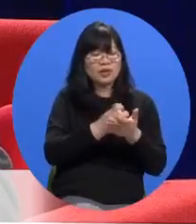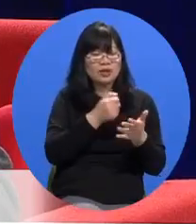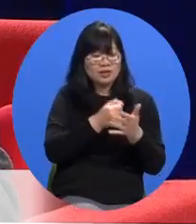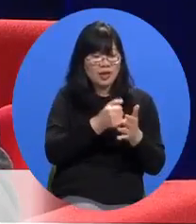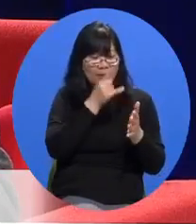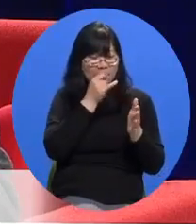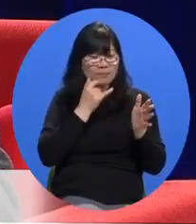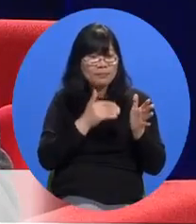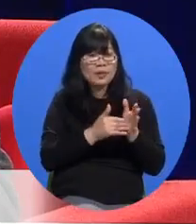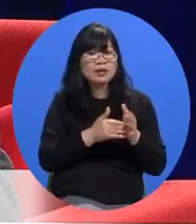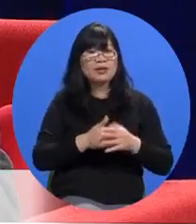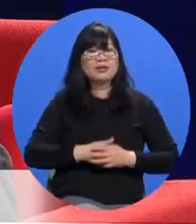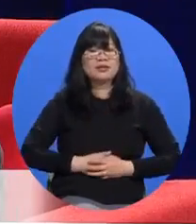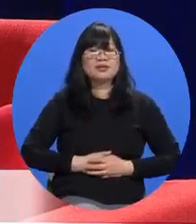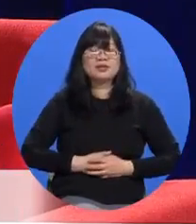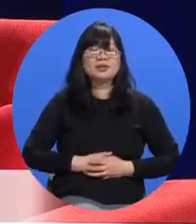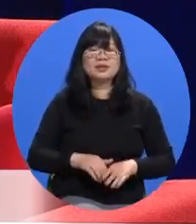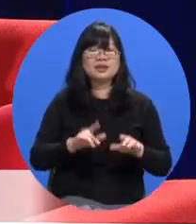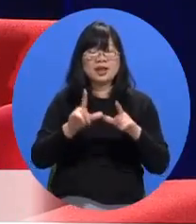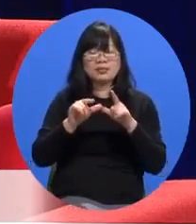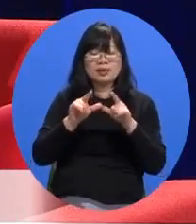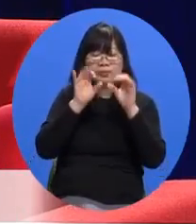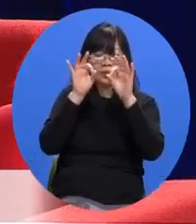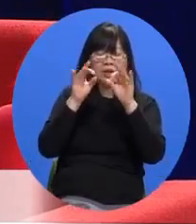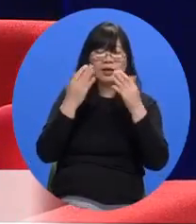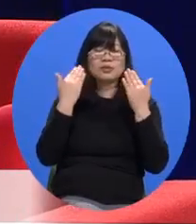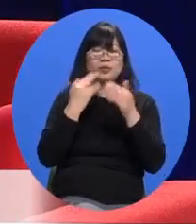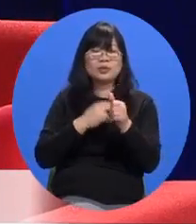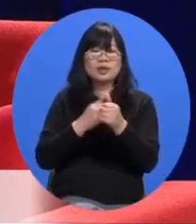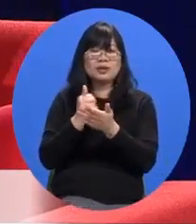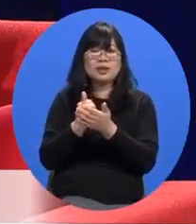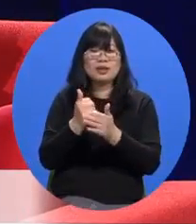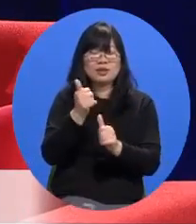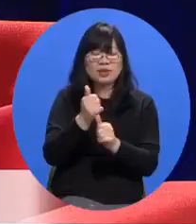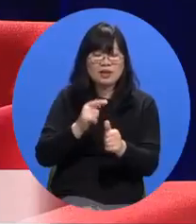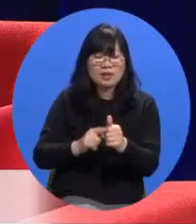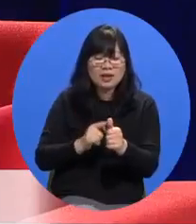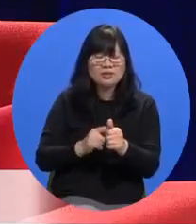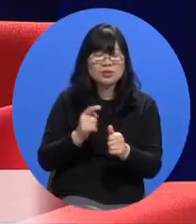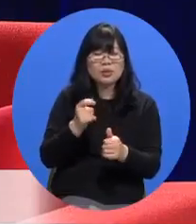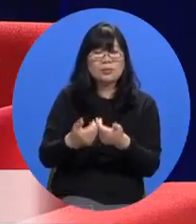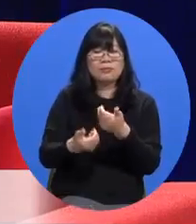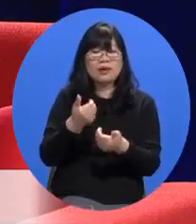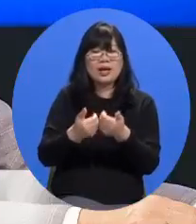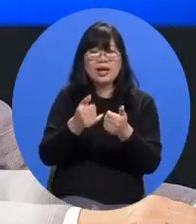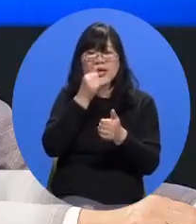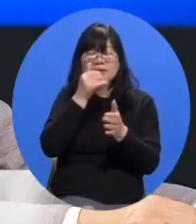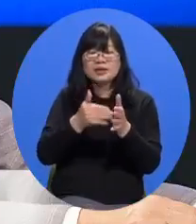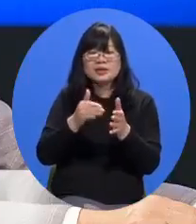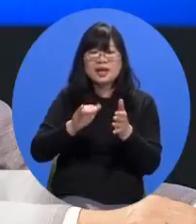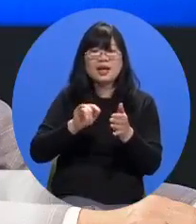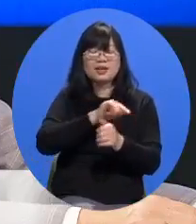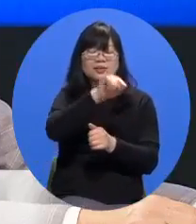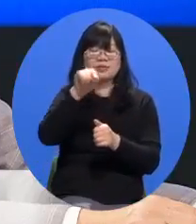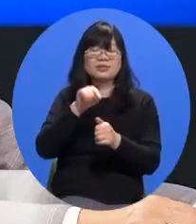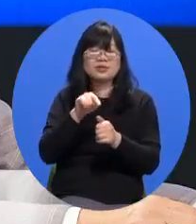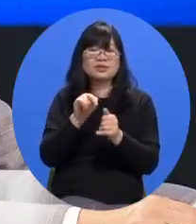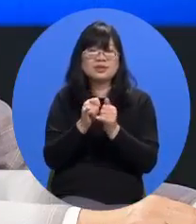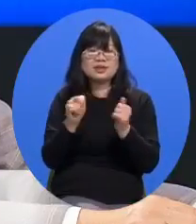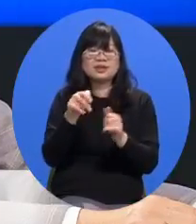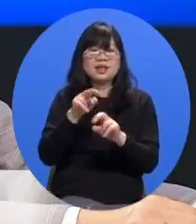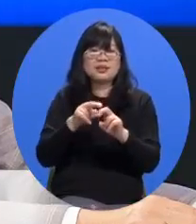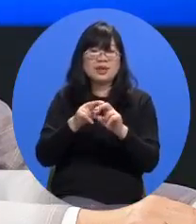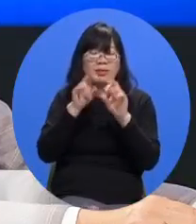결정되고 이제 일부에서는 교장 선생님, 교감 선생님과 좀 대립각을 세우는 경우들이 있는데 사실 이제 그분들의